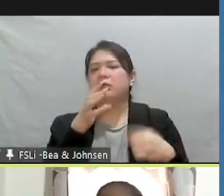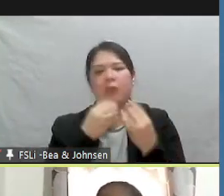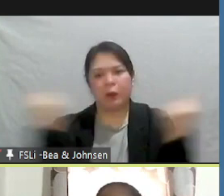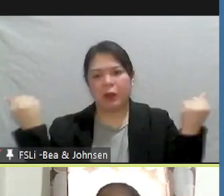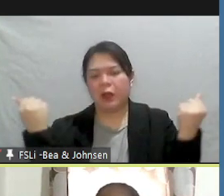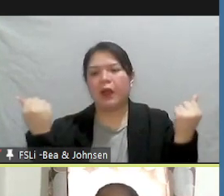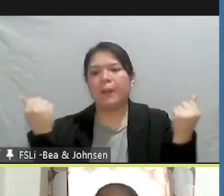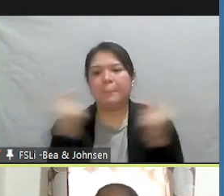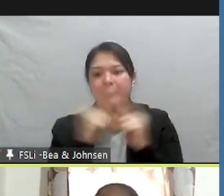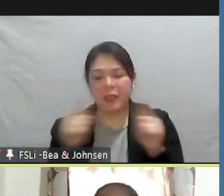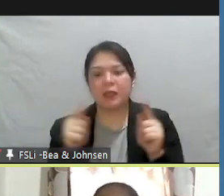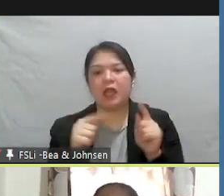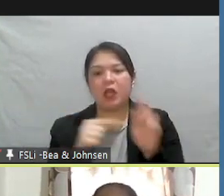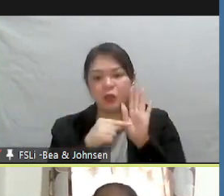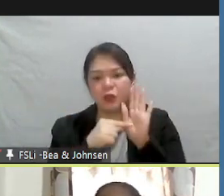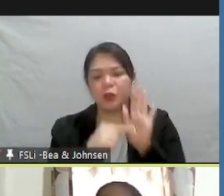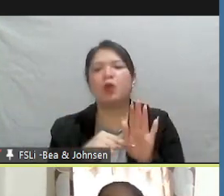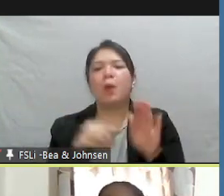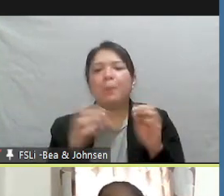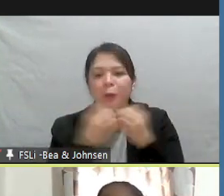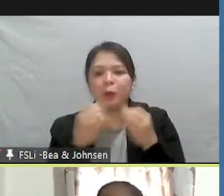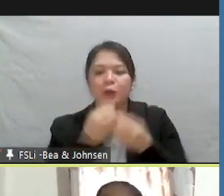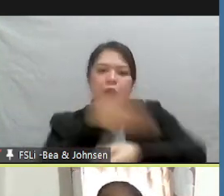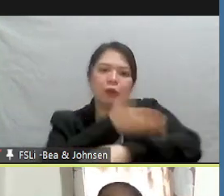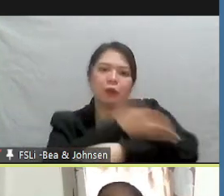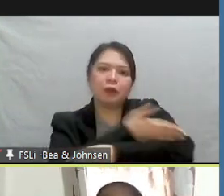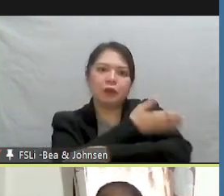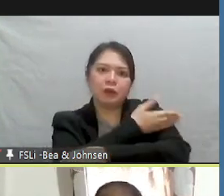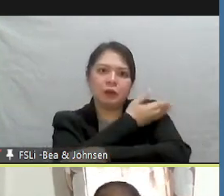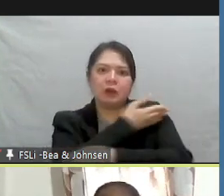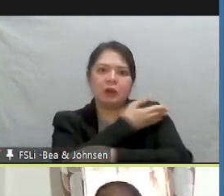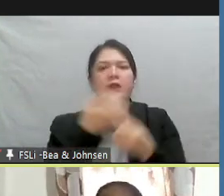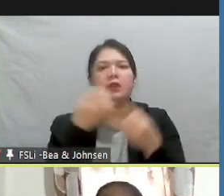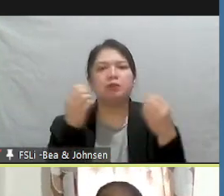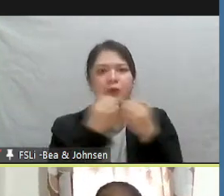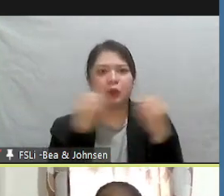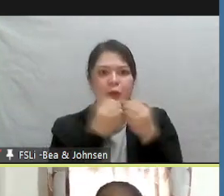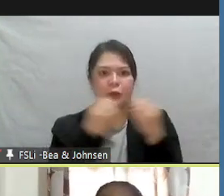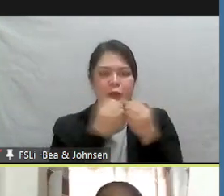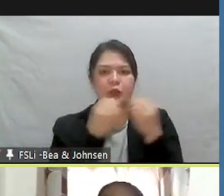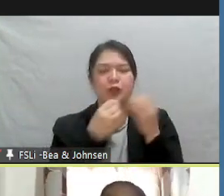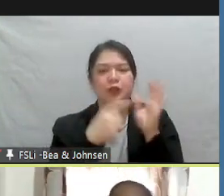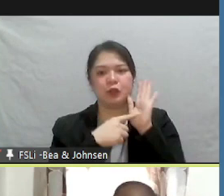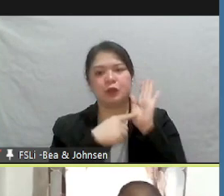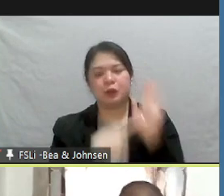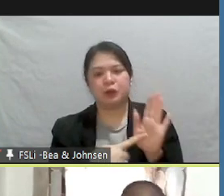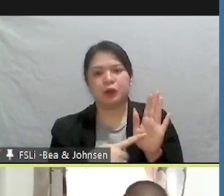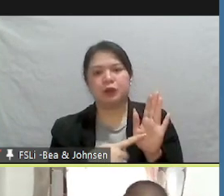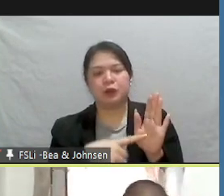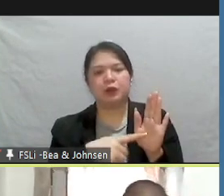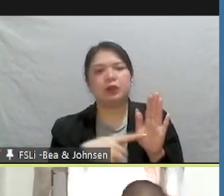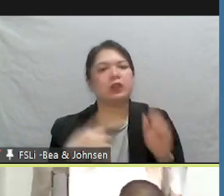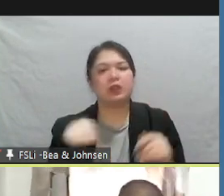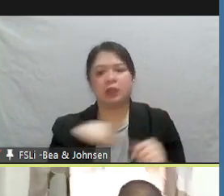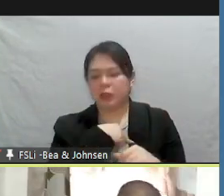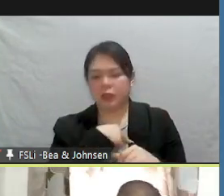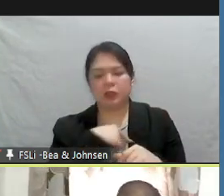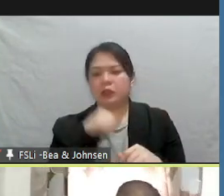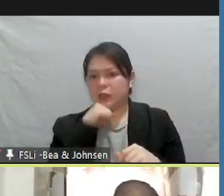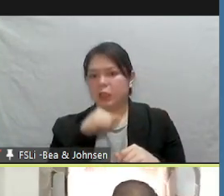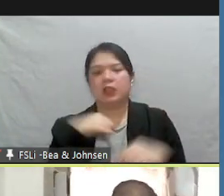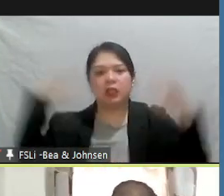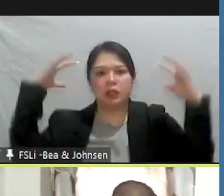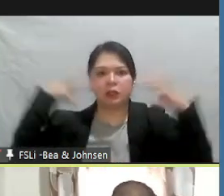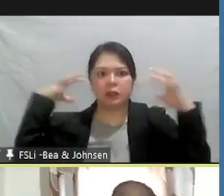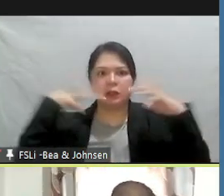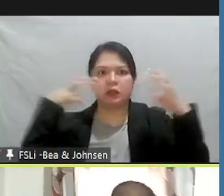isang pamamaraan upang mas magbubuklod at mas maipapakita natin na hindi tayo nag-aaway